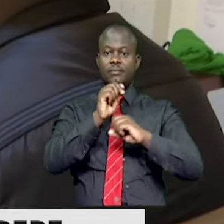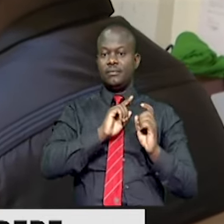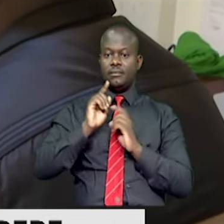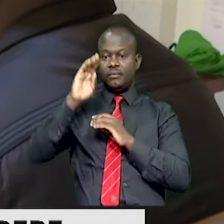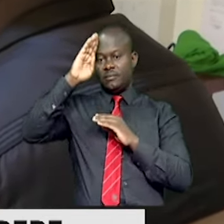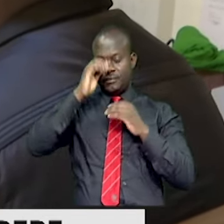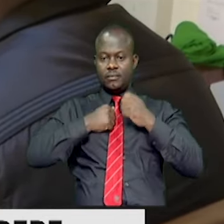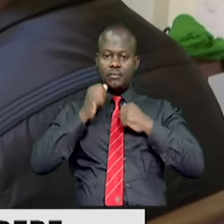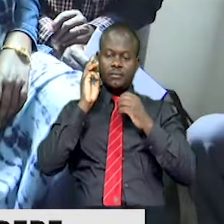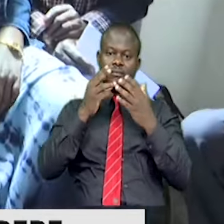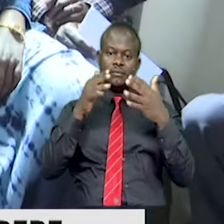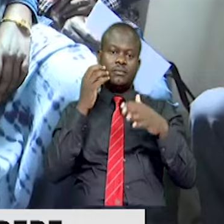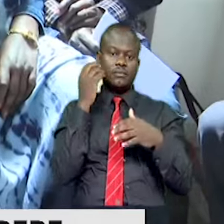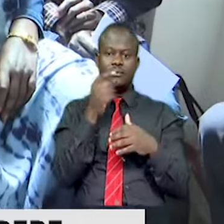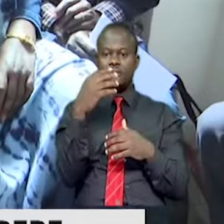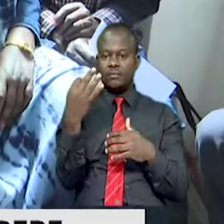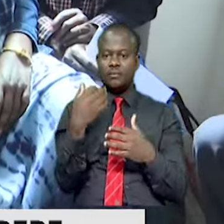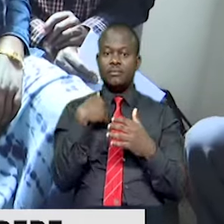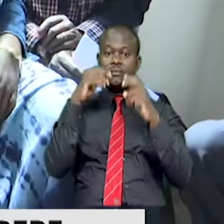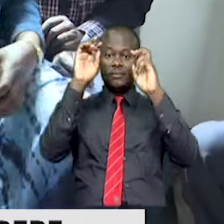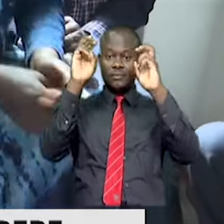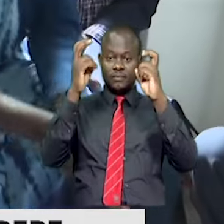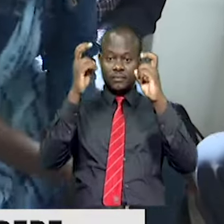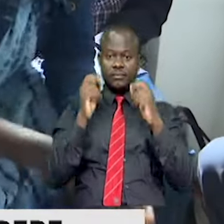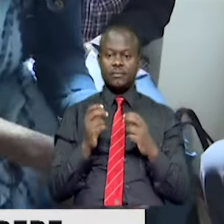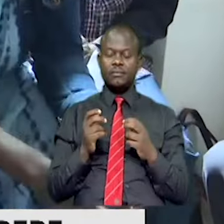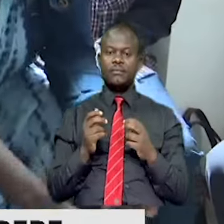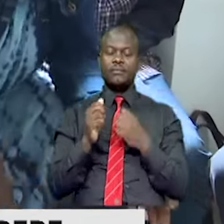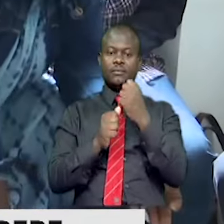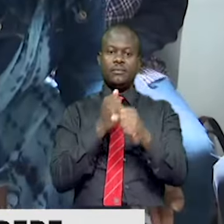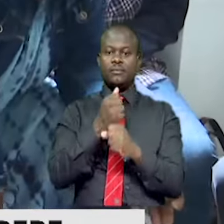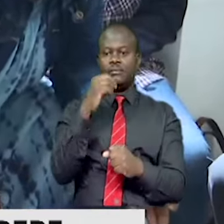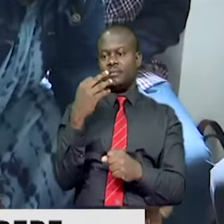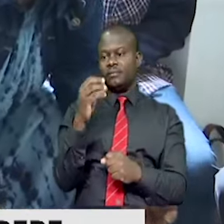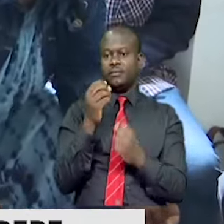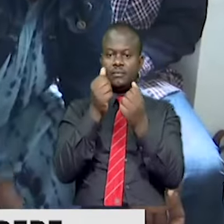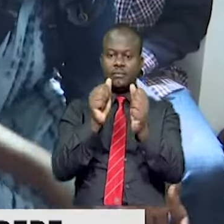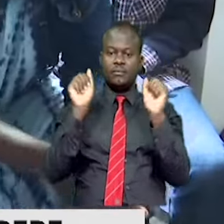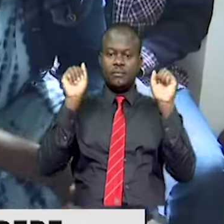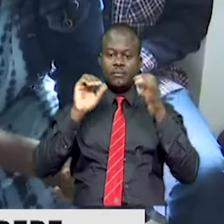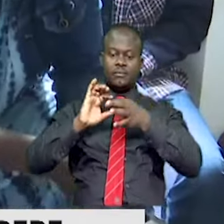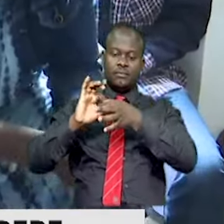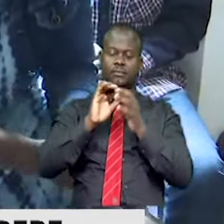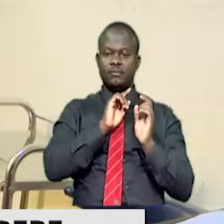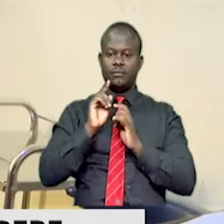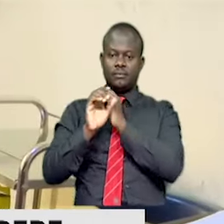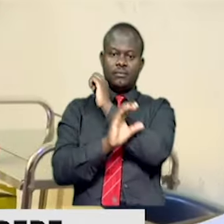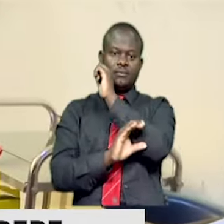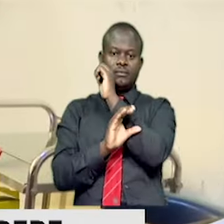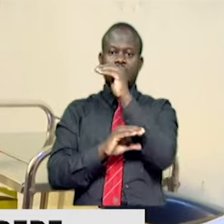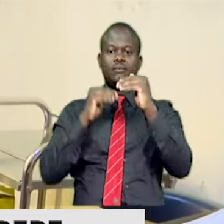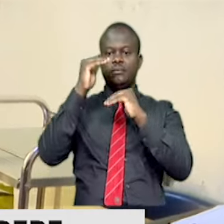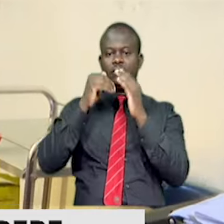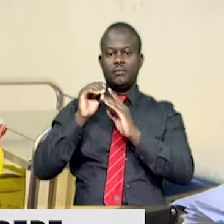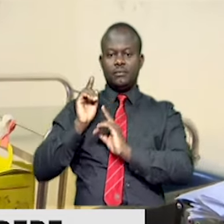y'u Rwanda bizamara amezi 3, bikaba bifite insanganyamatsiko igira iti imyaka 30 yo kwibohora ku bufatanye bw'ingabo z'igihugu, inzego